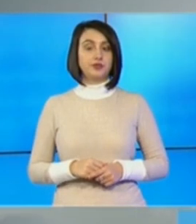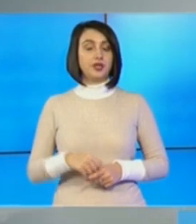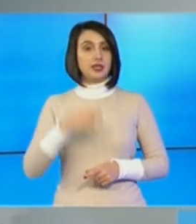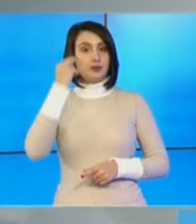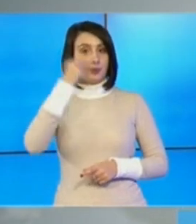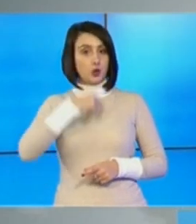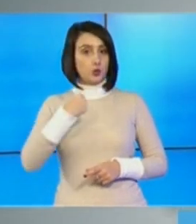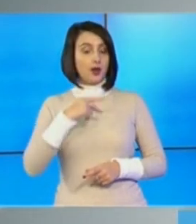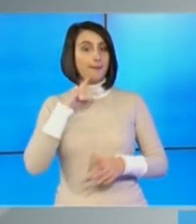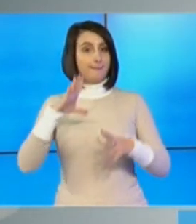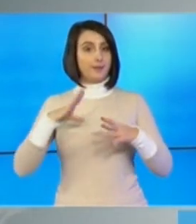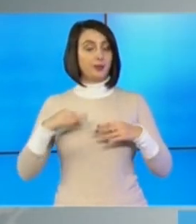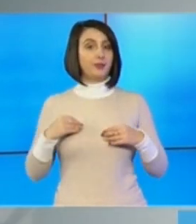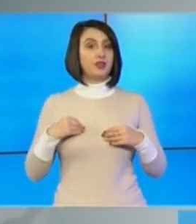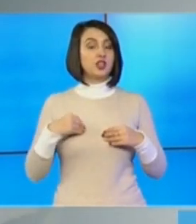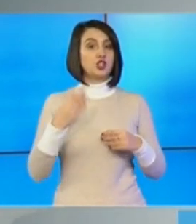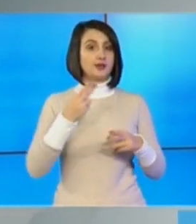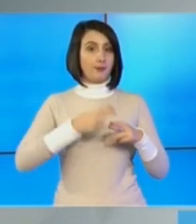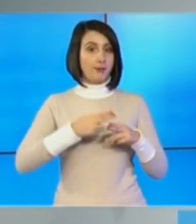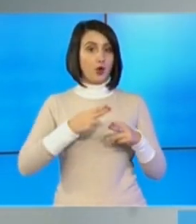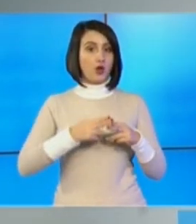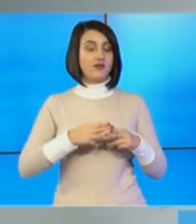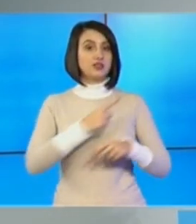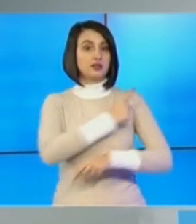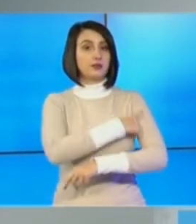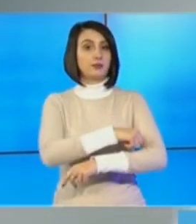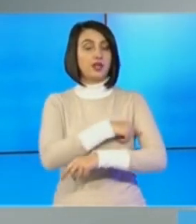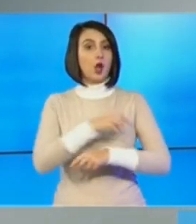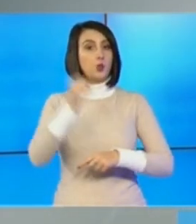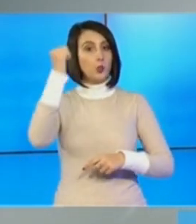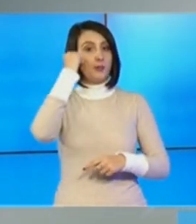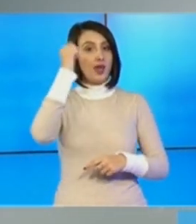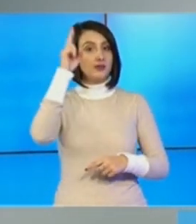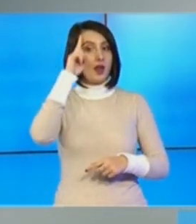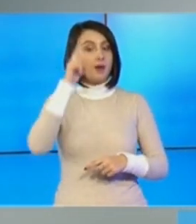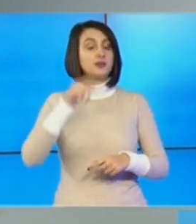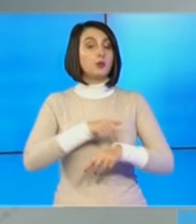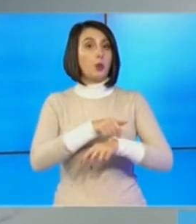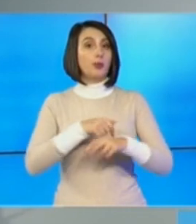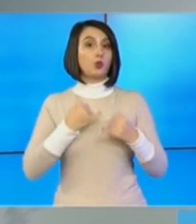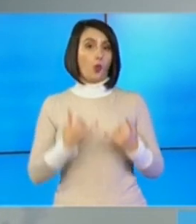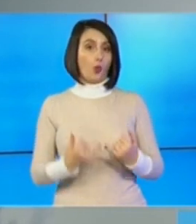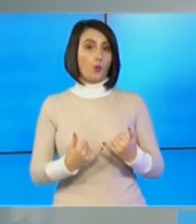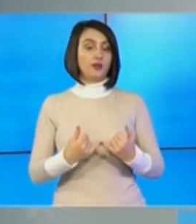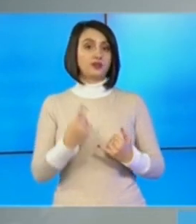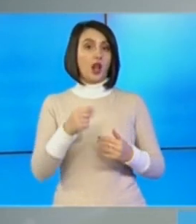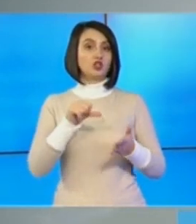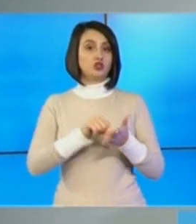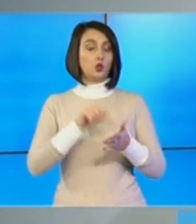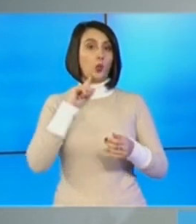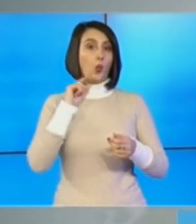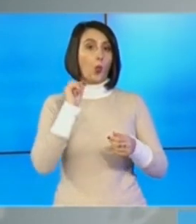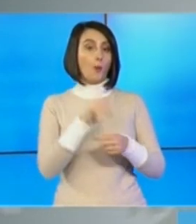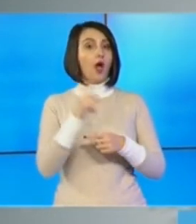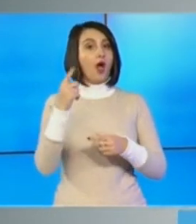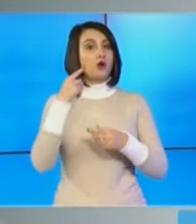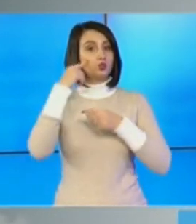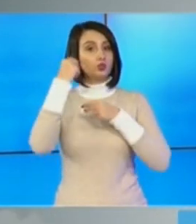weekendului trecut, am primit 6 pacienți de la Spitalul Județean Neamț. În momentul de față, de la centrul de comandă s-au